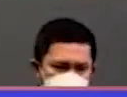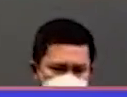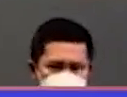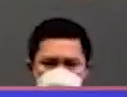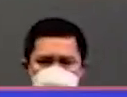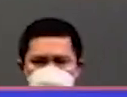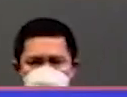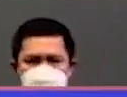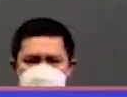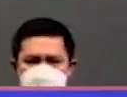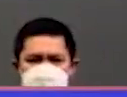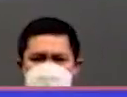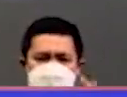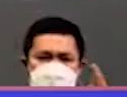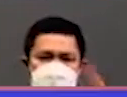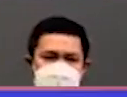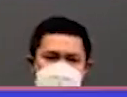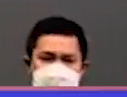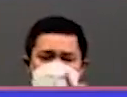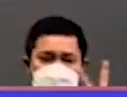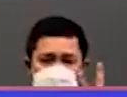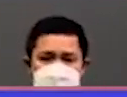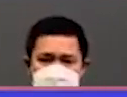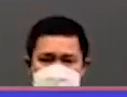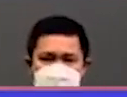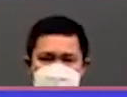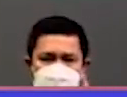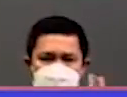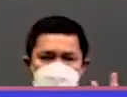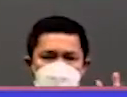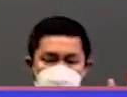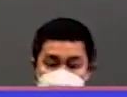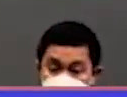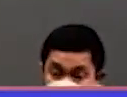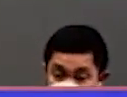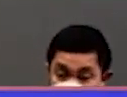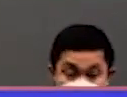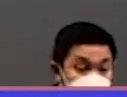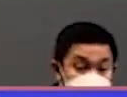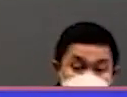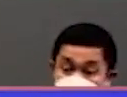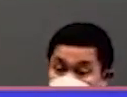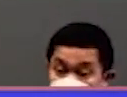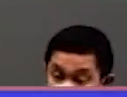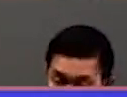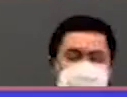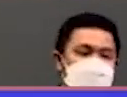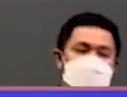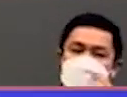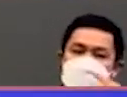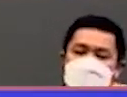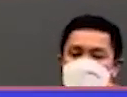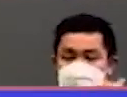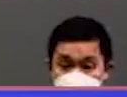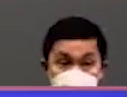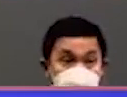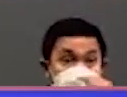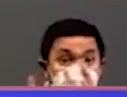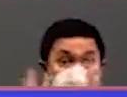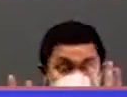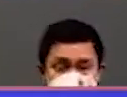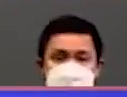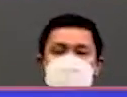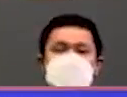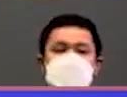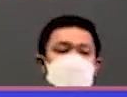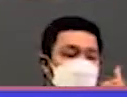14ล้านคนทั้งแบบออนไซต์แล้วก็ออนไลน์ด้วยค่ะซึ่งก็จะมีการส่งข้อความแจ้งเตือนไปถึงสถานะเอกสารหรือส